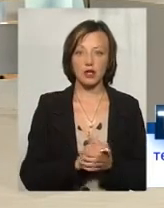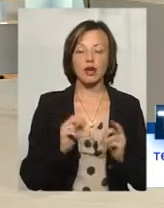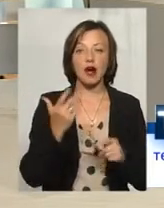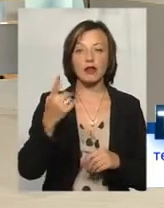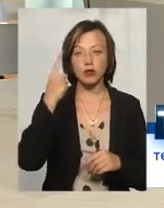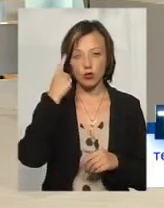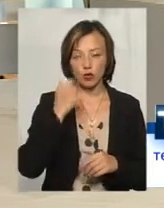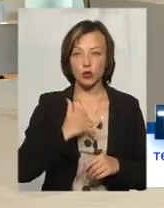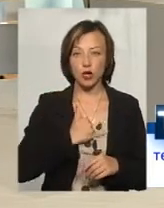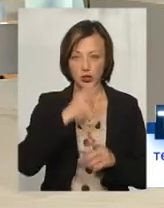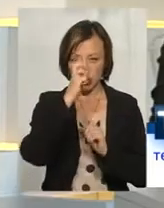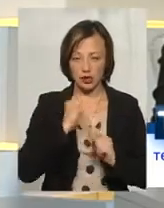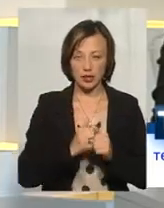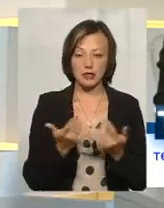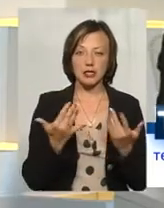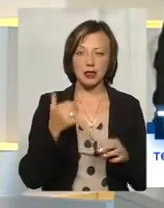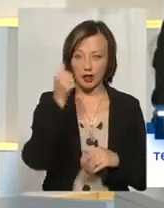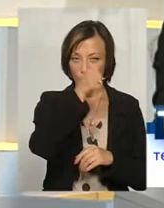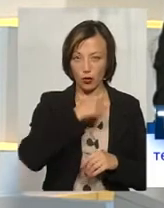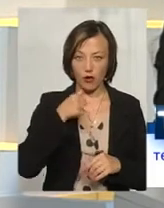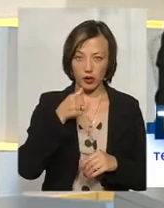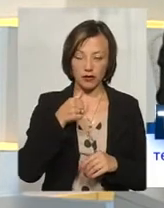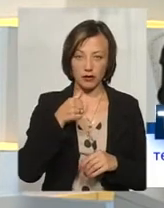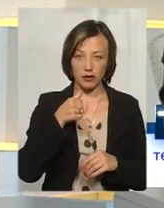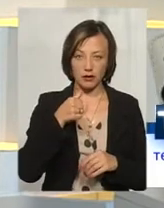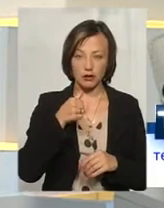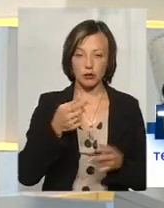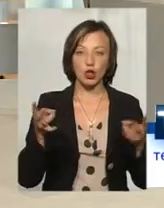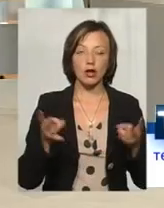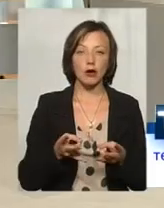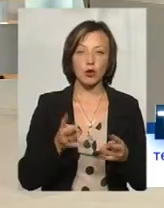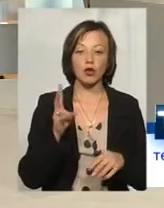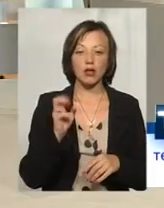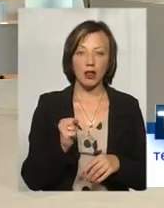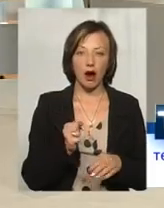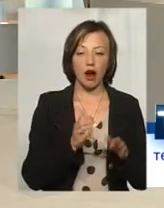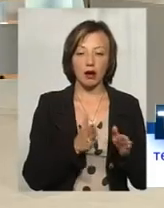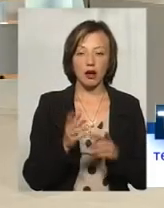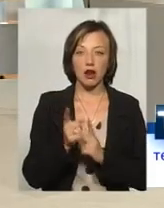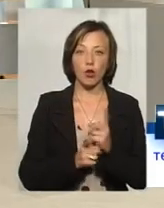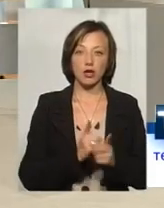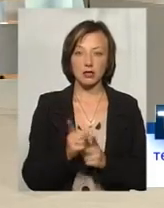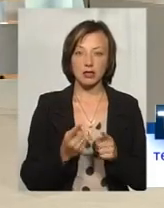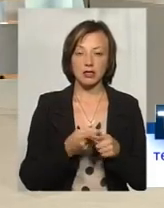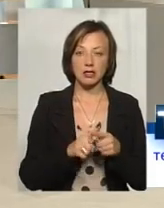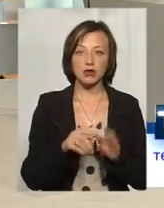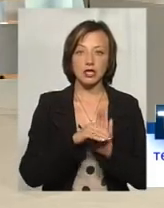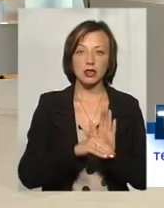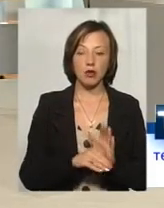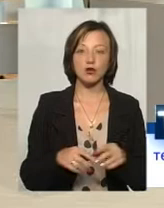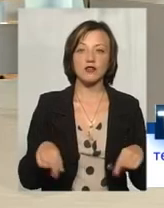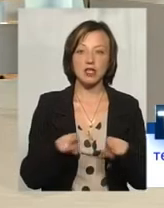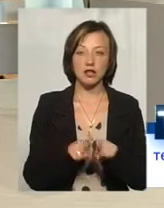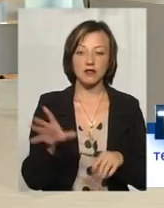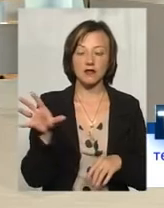ви думаєте, у нашій країні скільки років потрібно на стійку реалізацію даної системи, щоб ми все